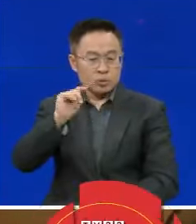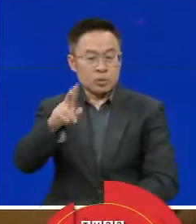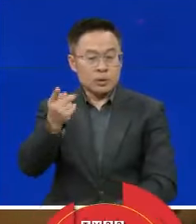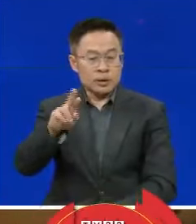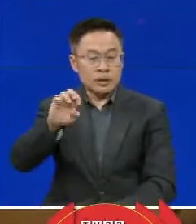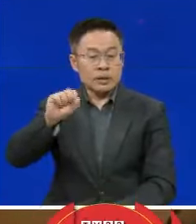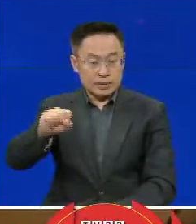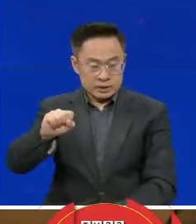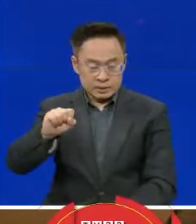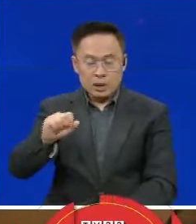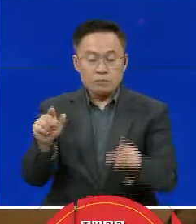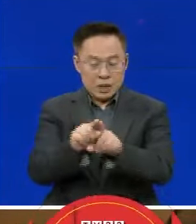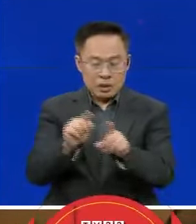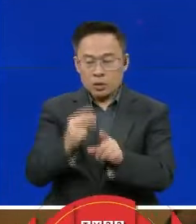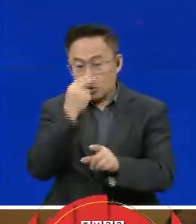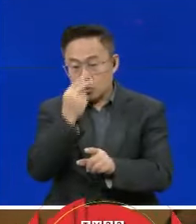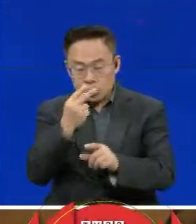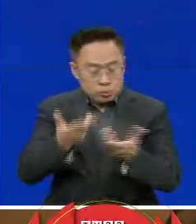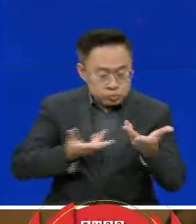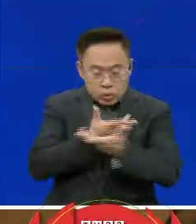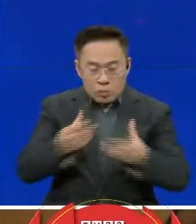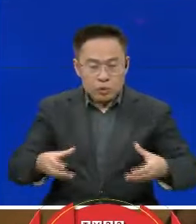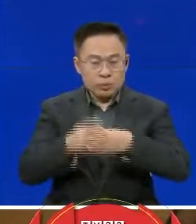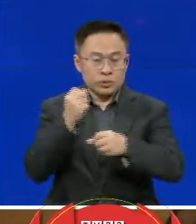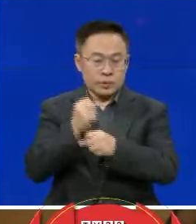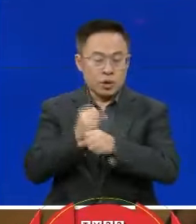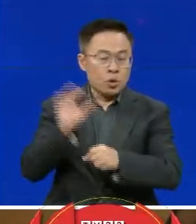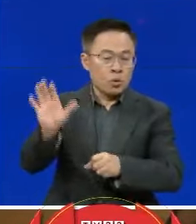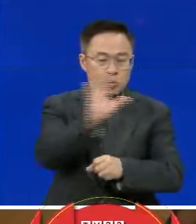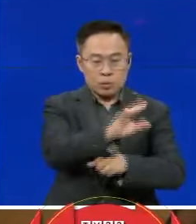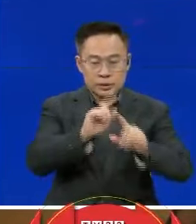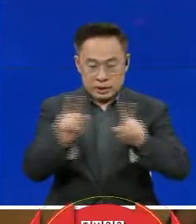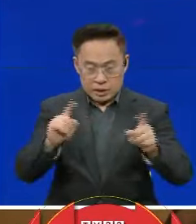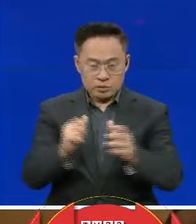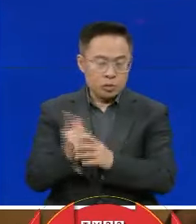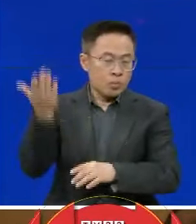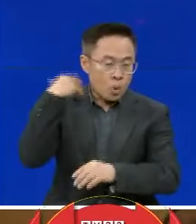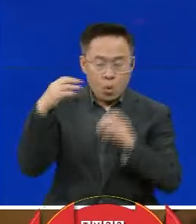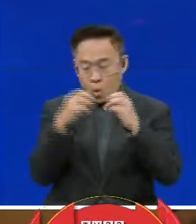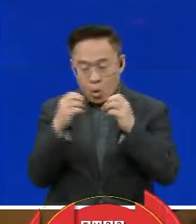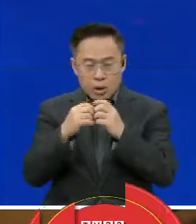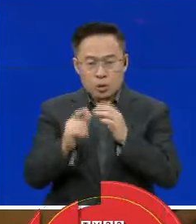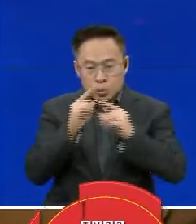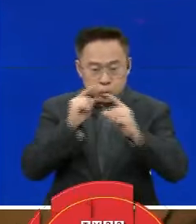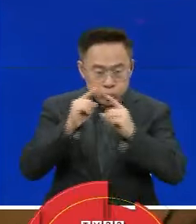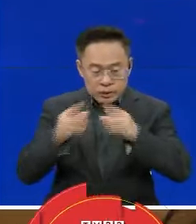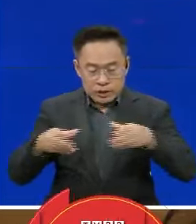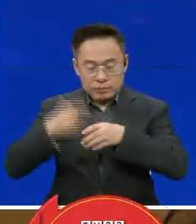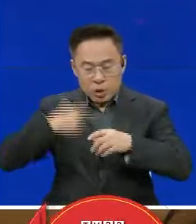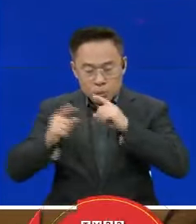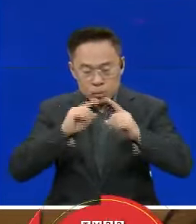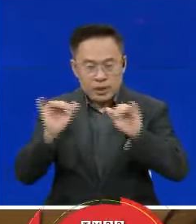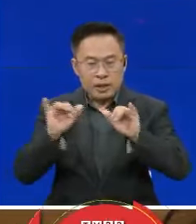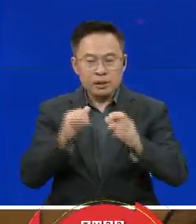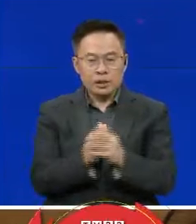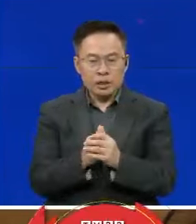งต้องรอสรุปหลังจากประชุมทีมทนายก่อนเนื่องจากว่าเมื่อวานนี้ก็จะเห็นว่าชุลมุนมากยังไม่มีโอกาสได้พูดคุยกันหรือว่าทำอะ